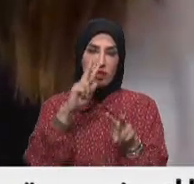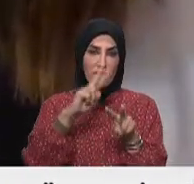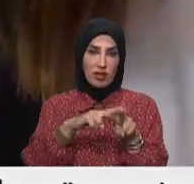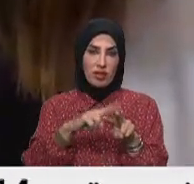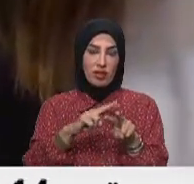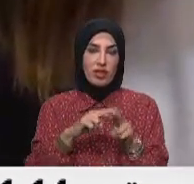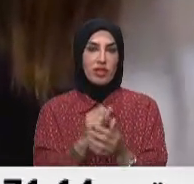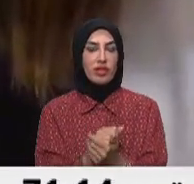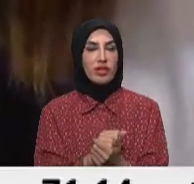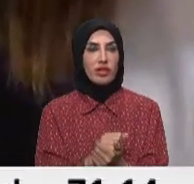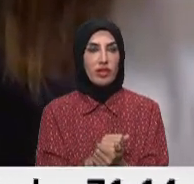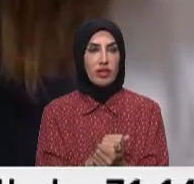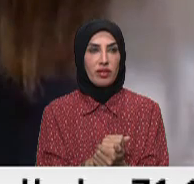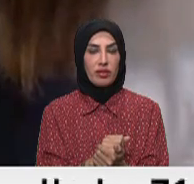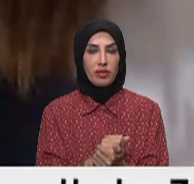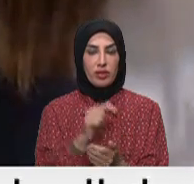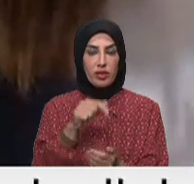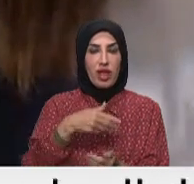للقرى